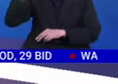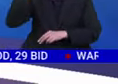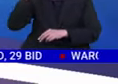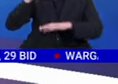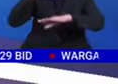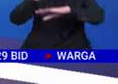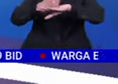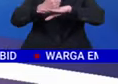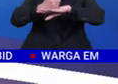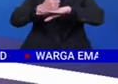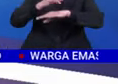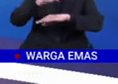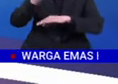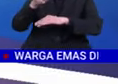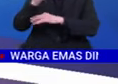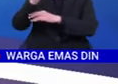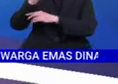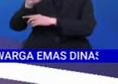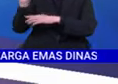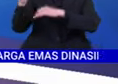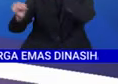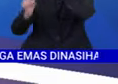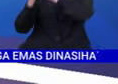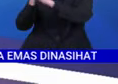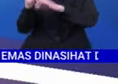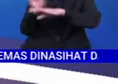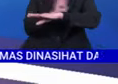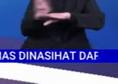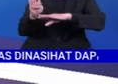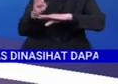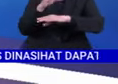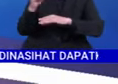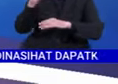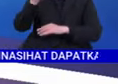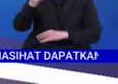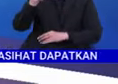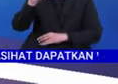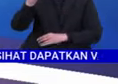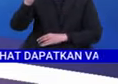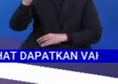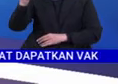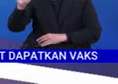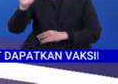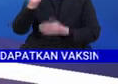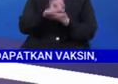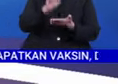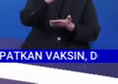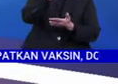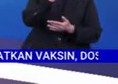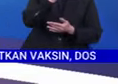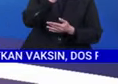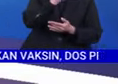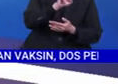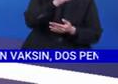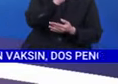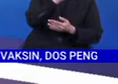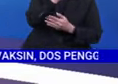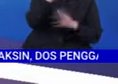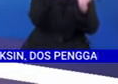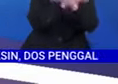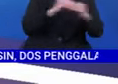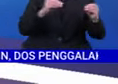untuk menumbuhkan jurnal antarabangsa acara penjagaan dan Legacy pada masa yang sama Yudi besi teknologi merayu IDM